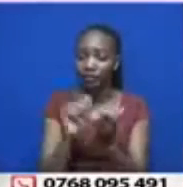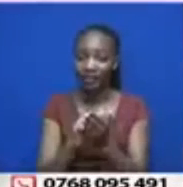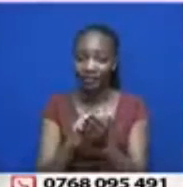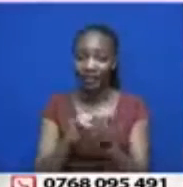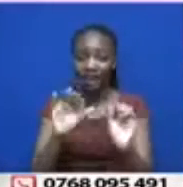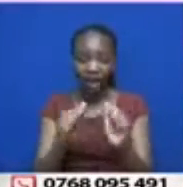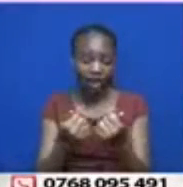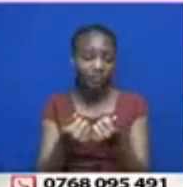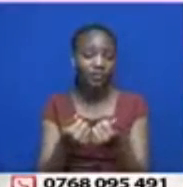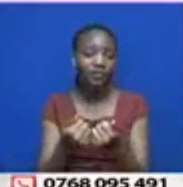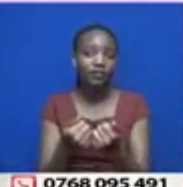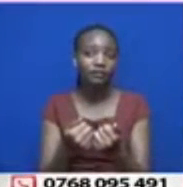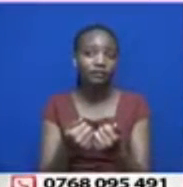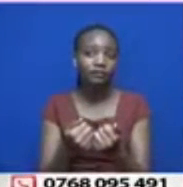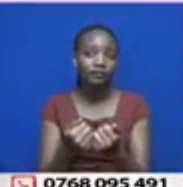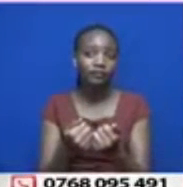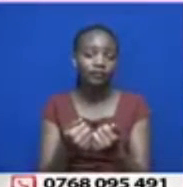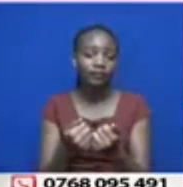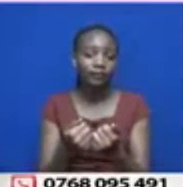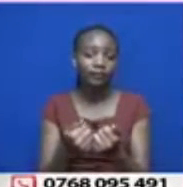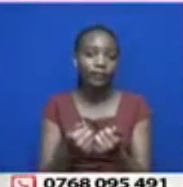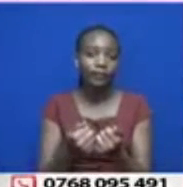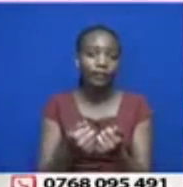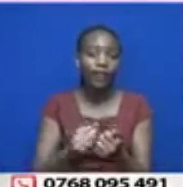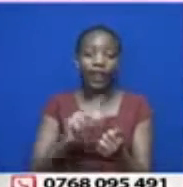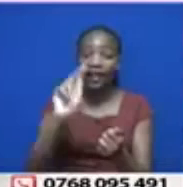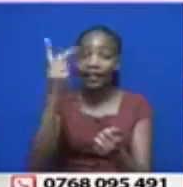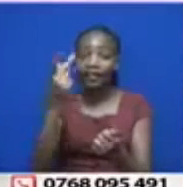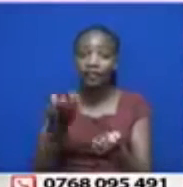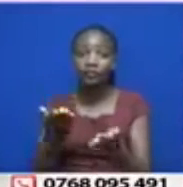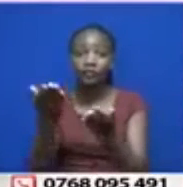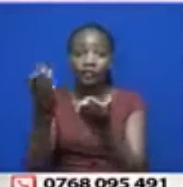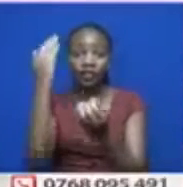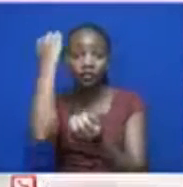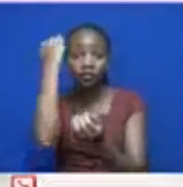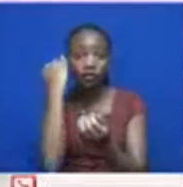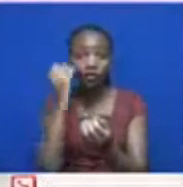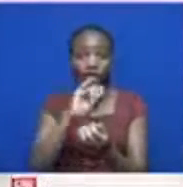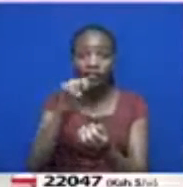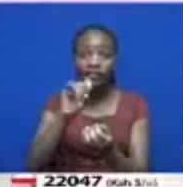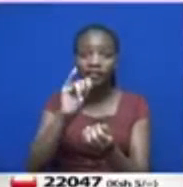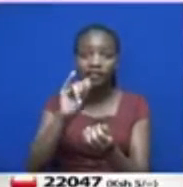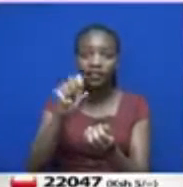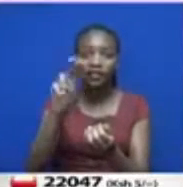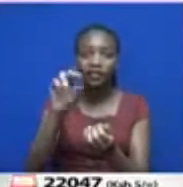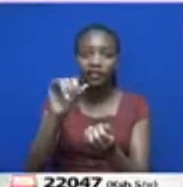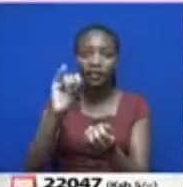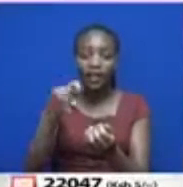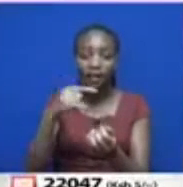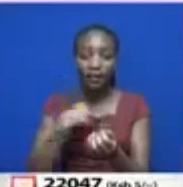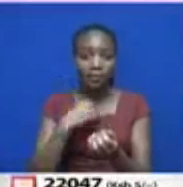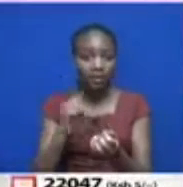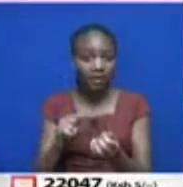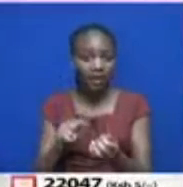imeweza kuwa mbaya zaidi. Kenya iliweza kupelekwa katika mahakama ya jinai. Hapa studioni siko peke yangu, ninaye kiongozi wa vijana